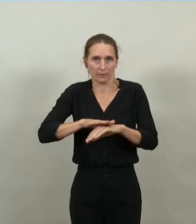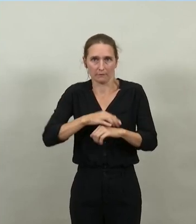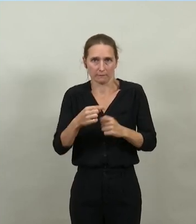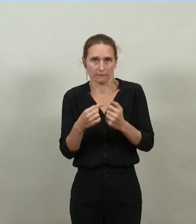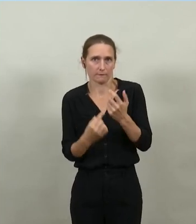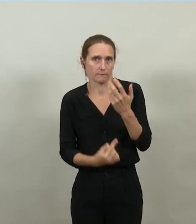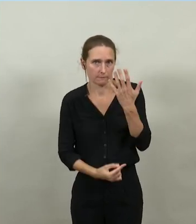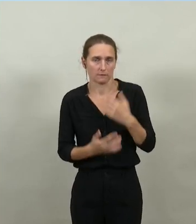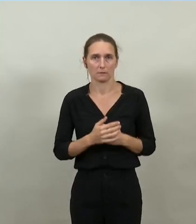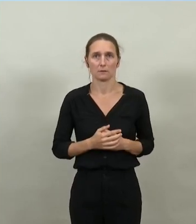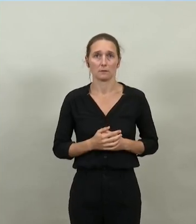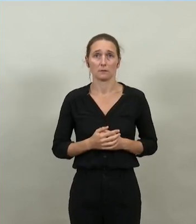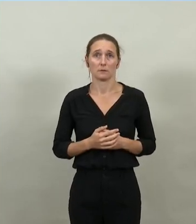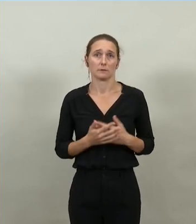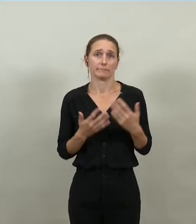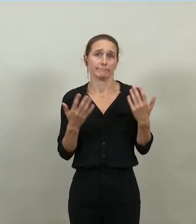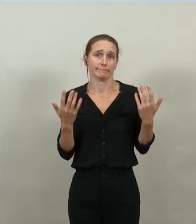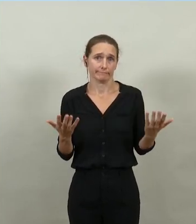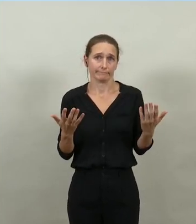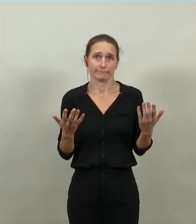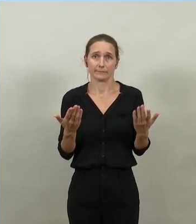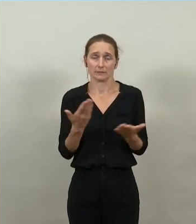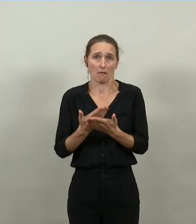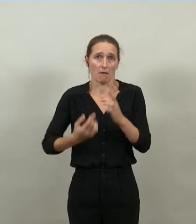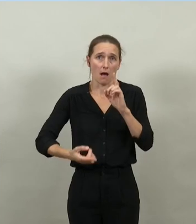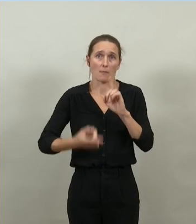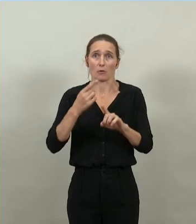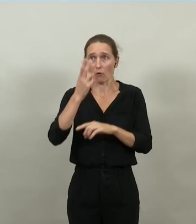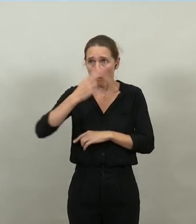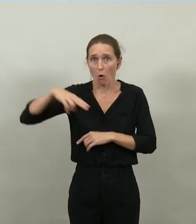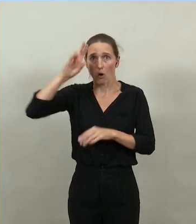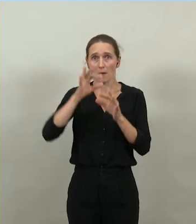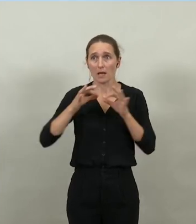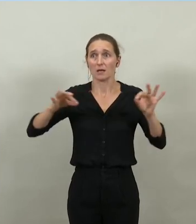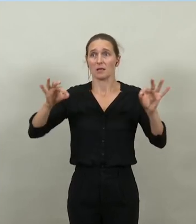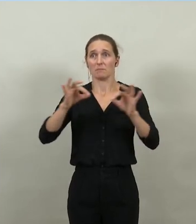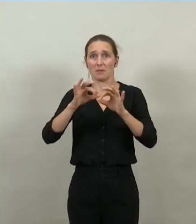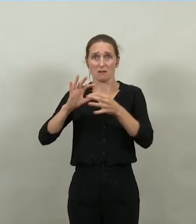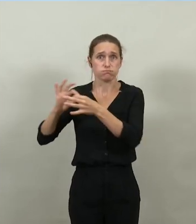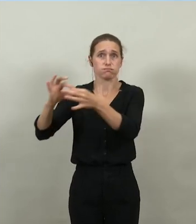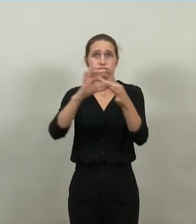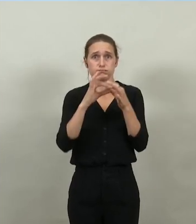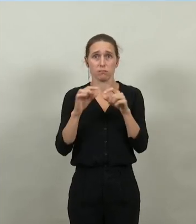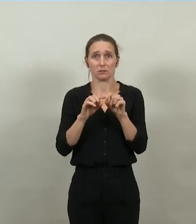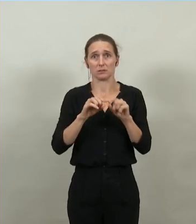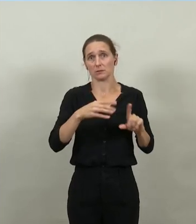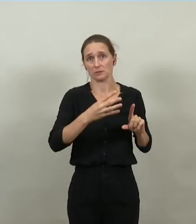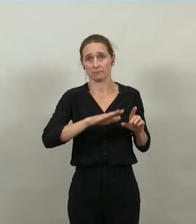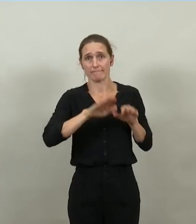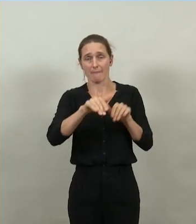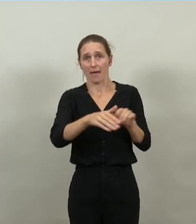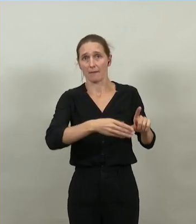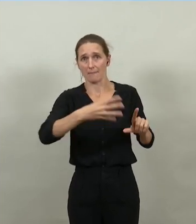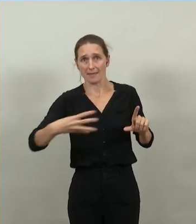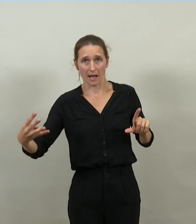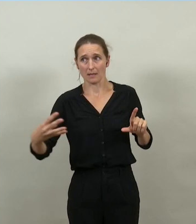de d'une bonne coopération donc entre l'espace européen et l'espace méditerranéen d'une manière globale